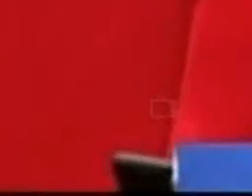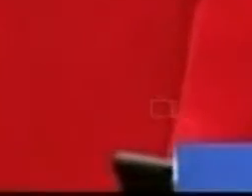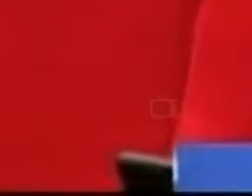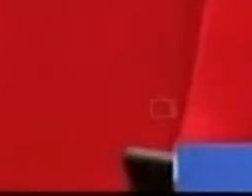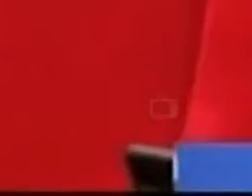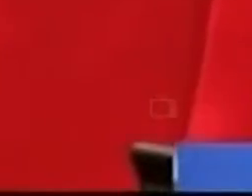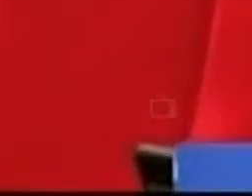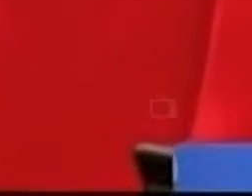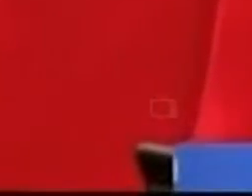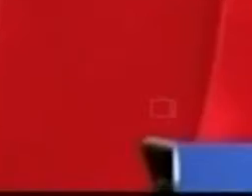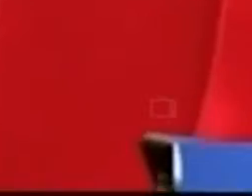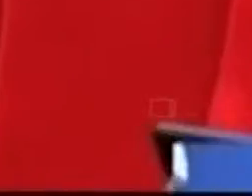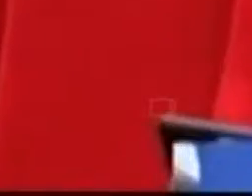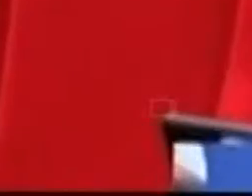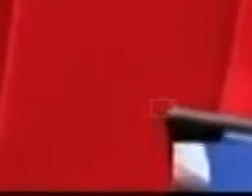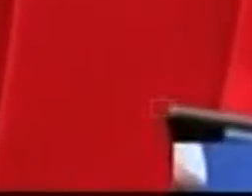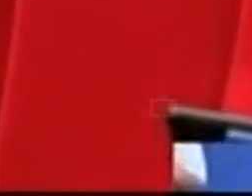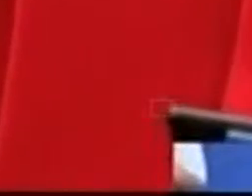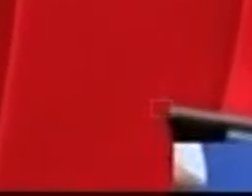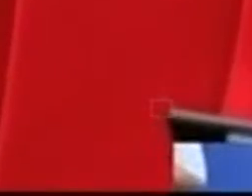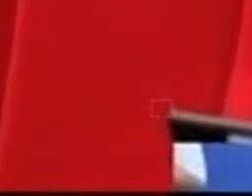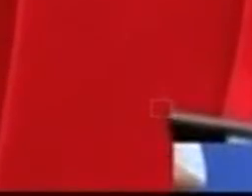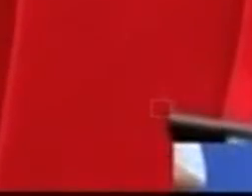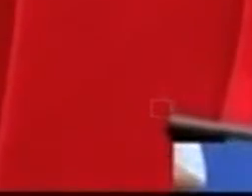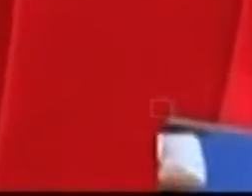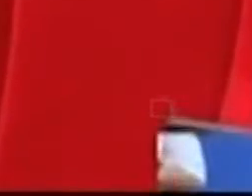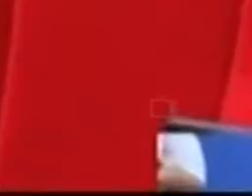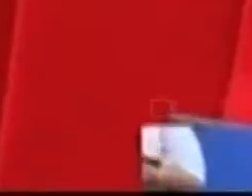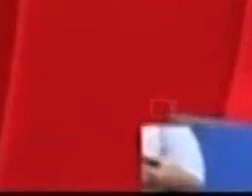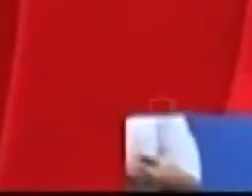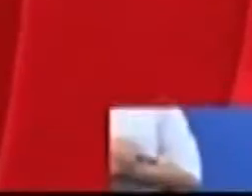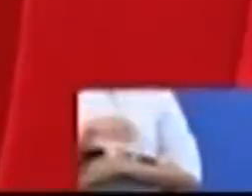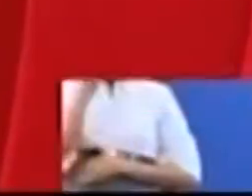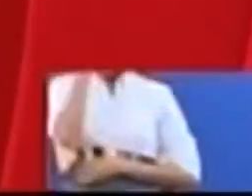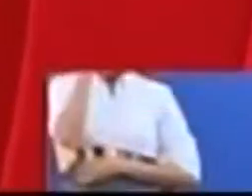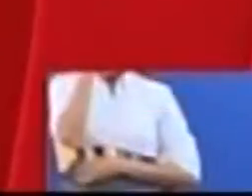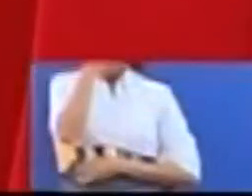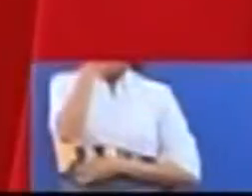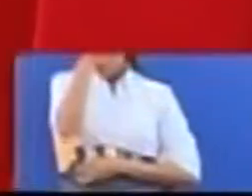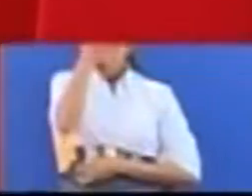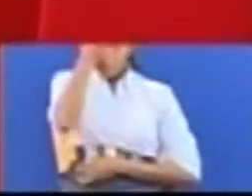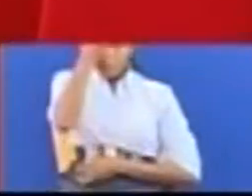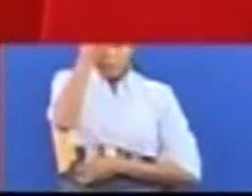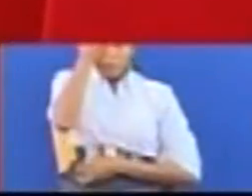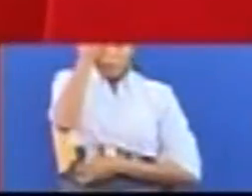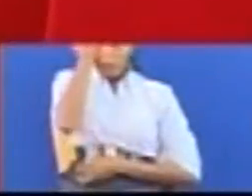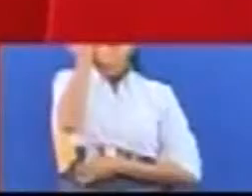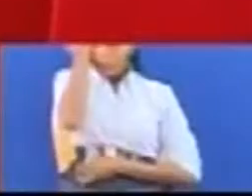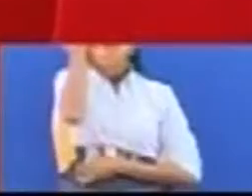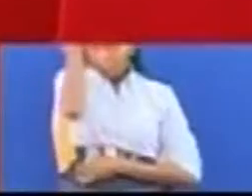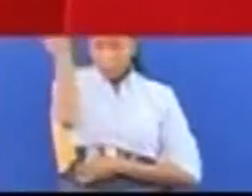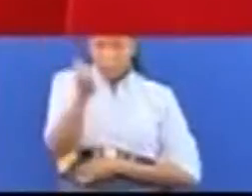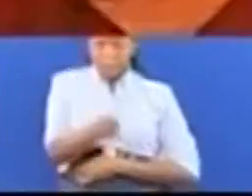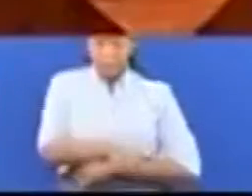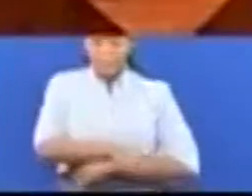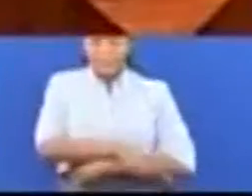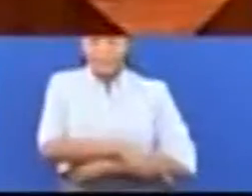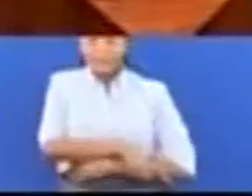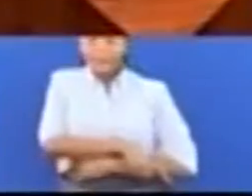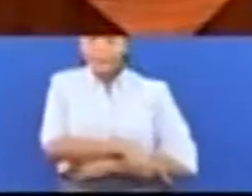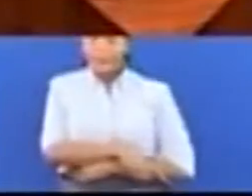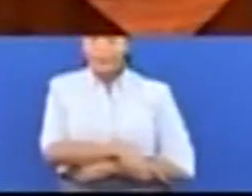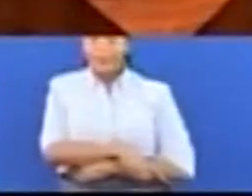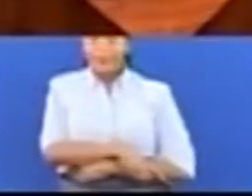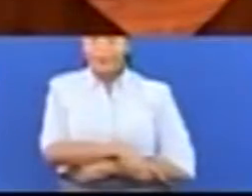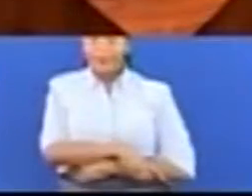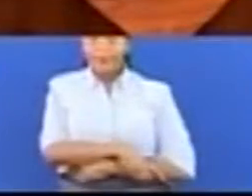na adab yake ilika ni vibo na akaashi na huyu kij anari kupa kura